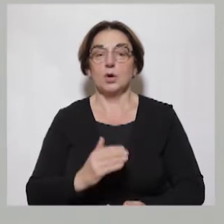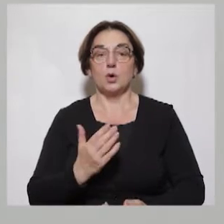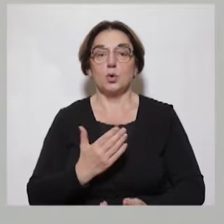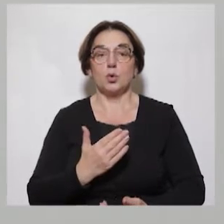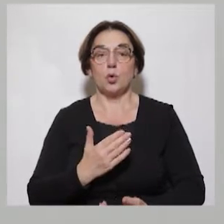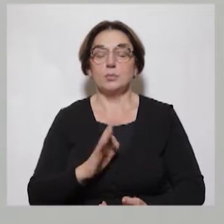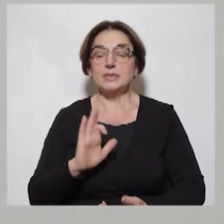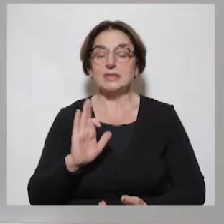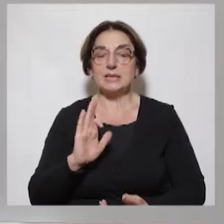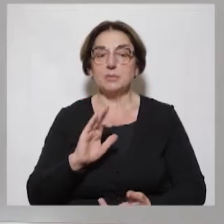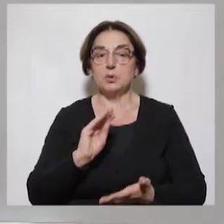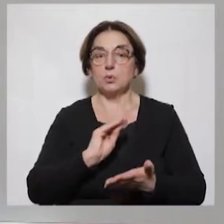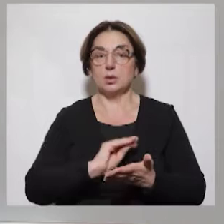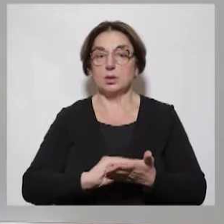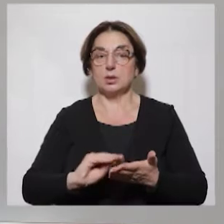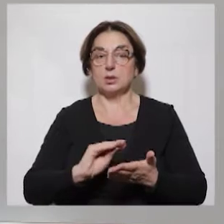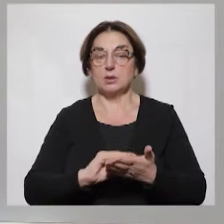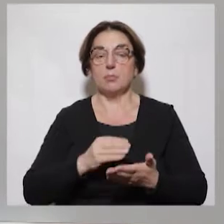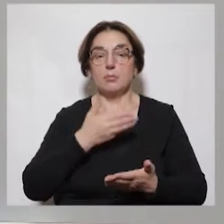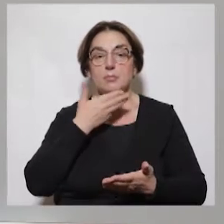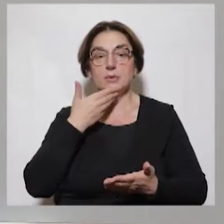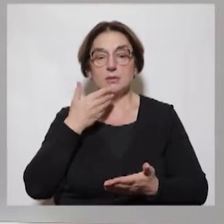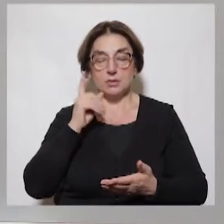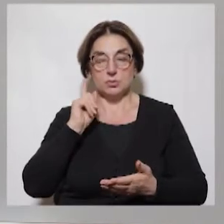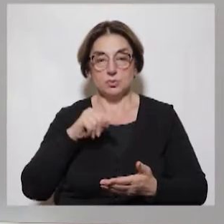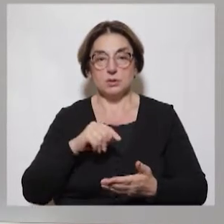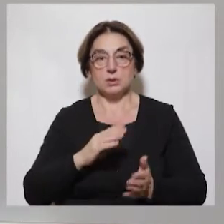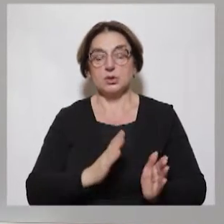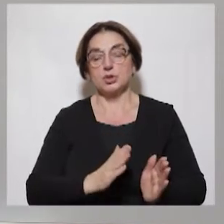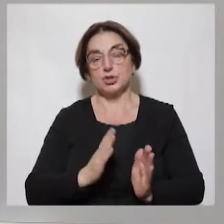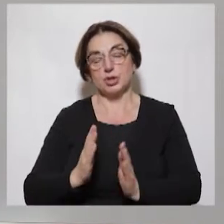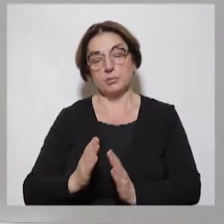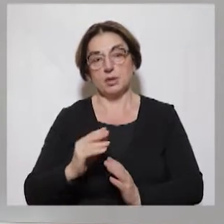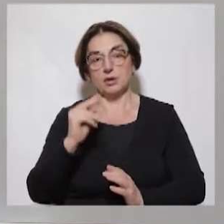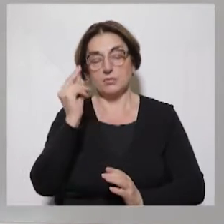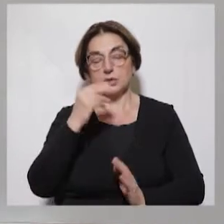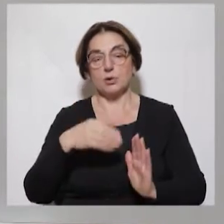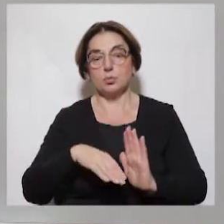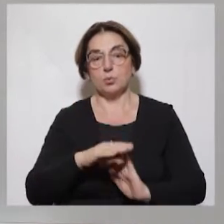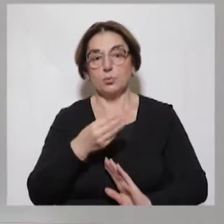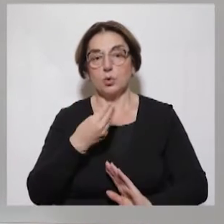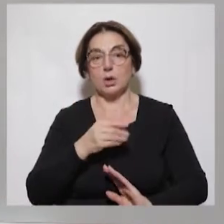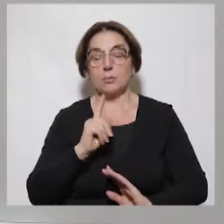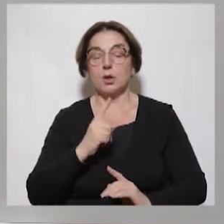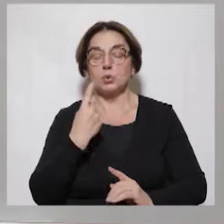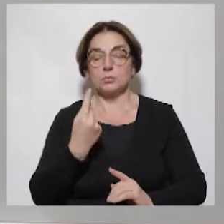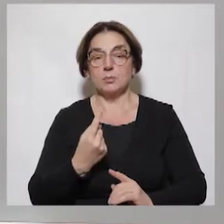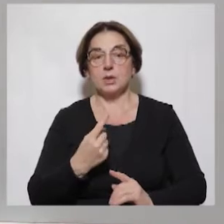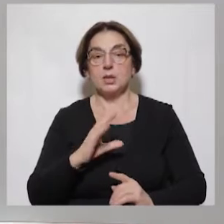რომლის ქიმიური ფორმულა არის ძალიან მარტივად, ეს შემდეგ ეტაპზე შეისწავლით მას უფრო კარგად, თუმცა მინდა რომ